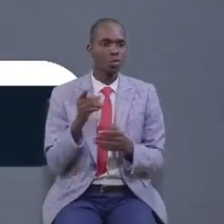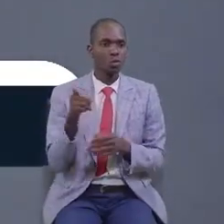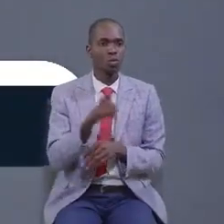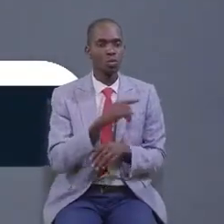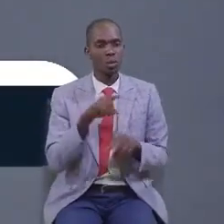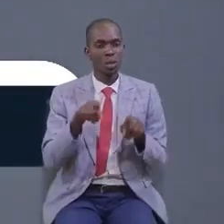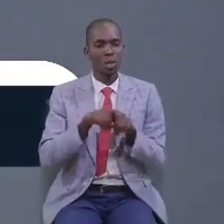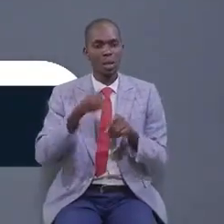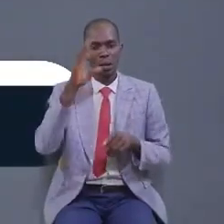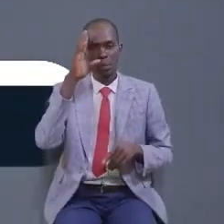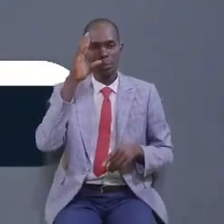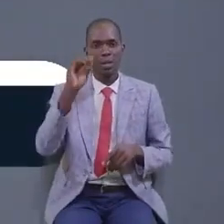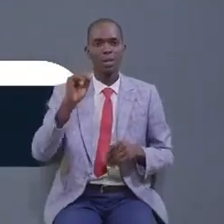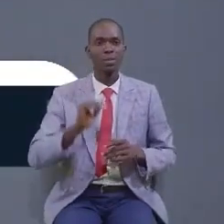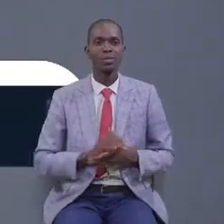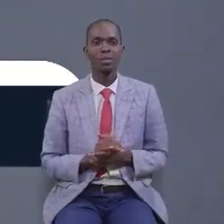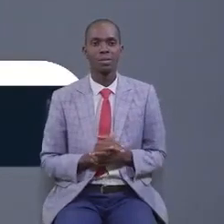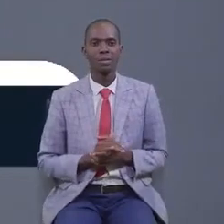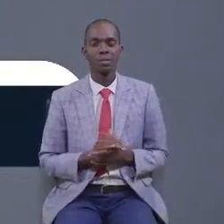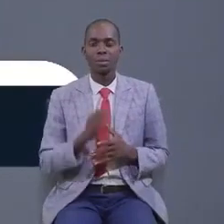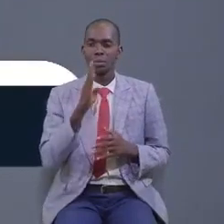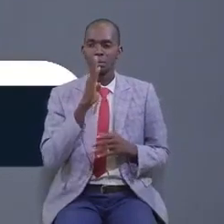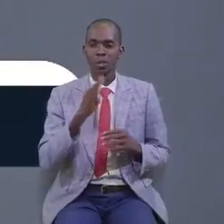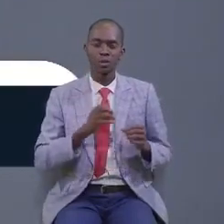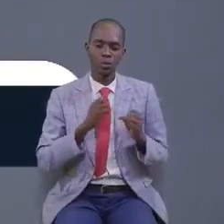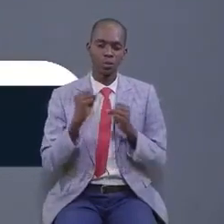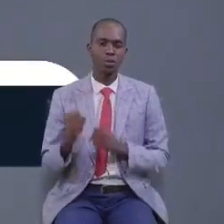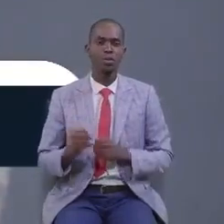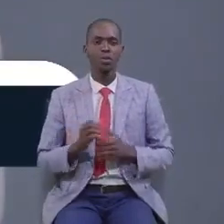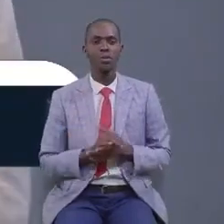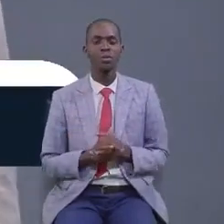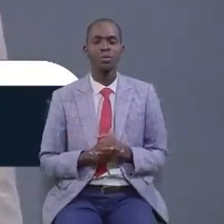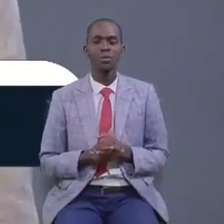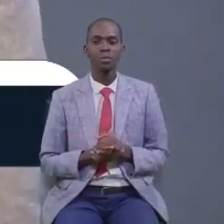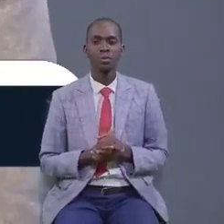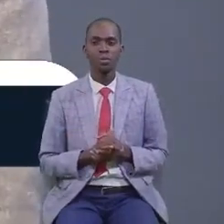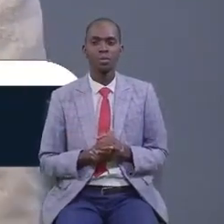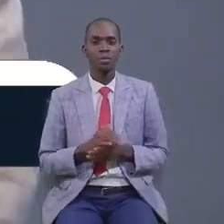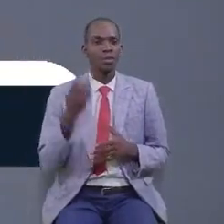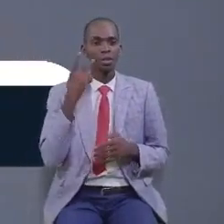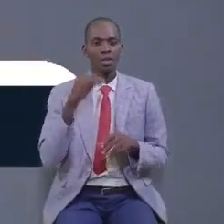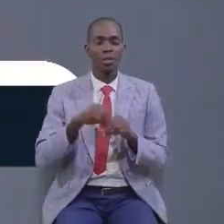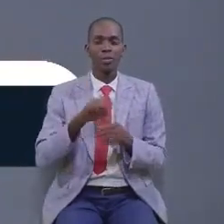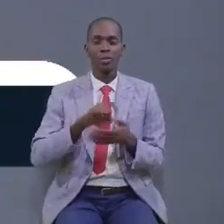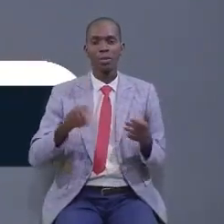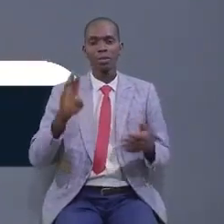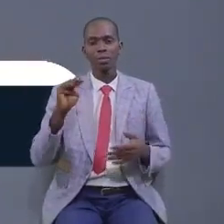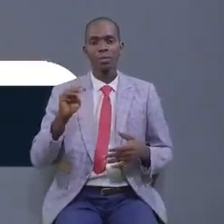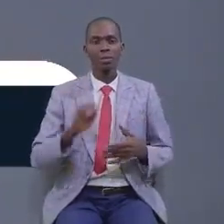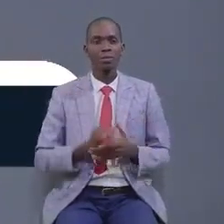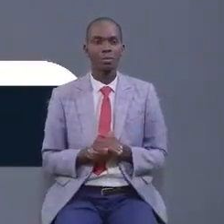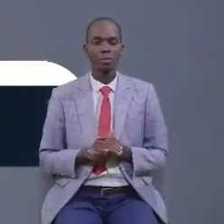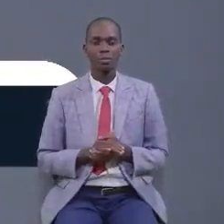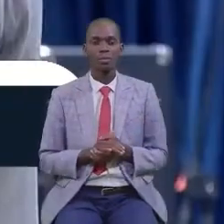మీరు పౌరుషంగల వారుగా ఉండండి. Be strong. అలాగే బలవంతులై ఉండండి. Verse 14. అలాగే 14వ వచనం, let all